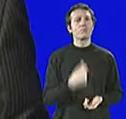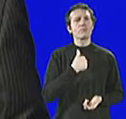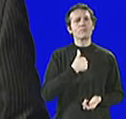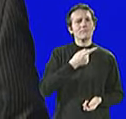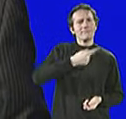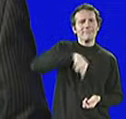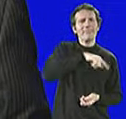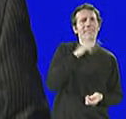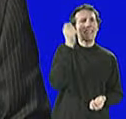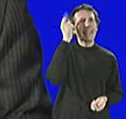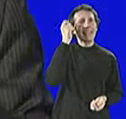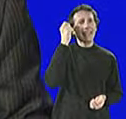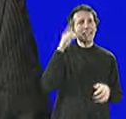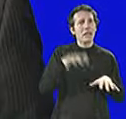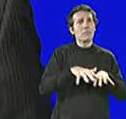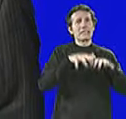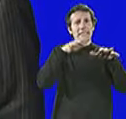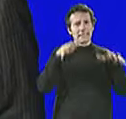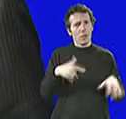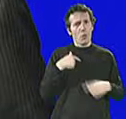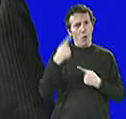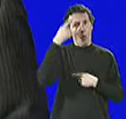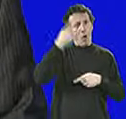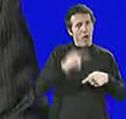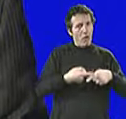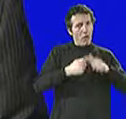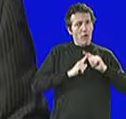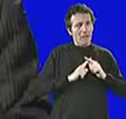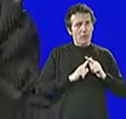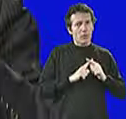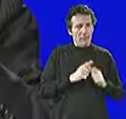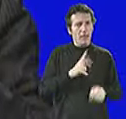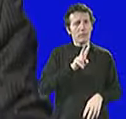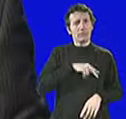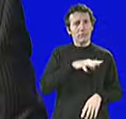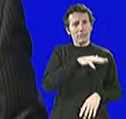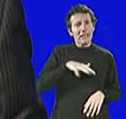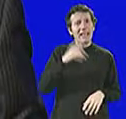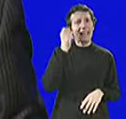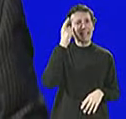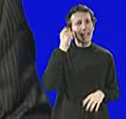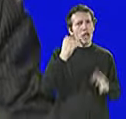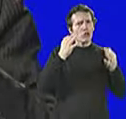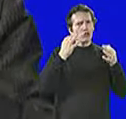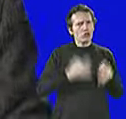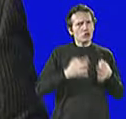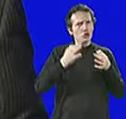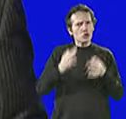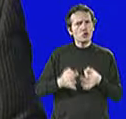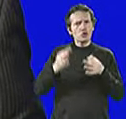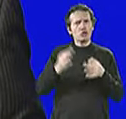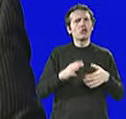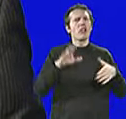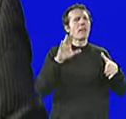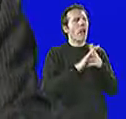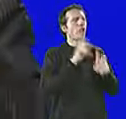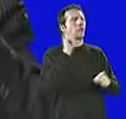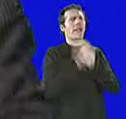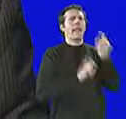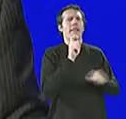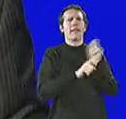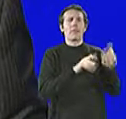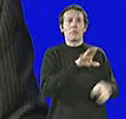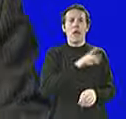idées que je ne supporte plus que nos idées qui sont justes soient caricaturées parce